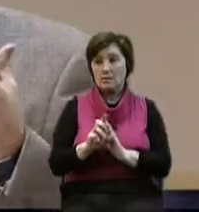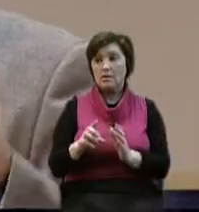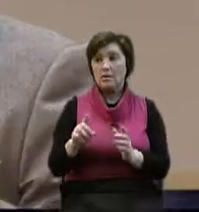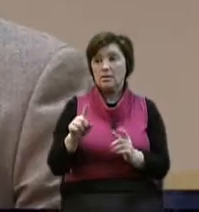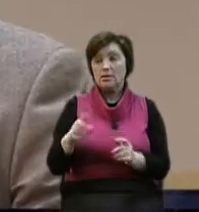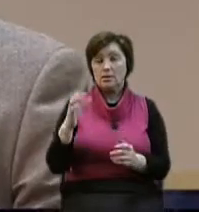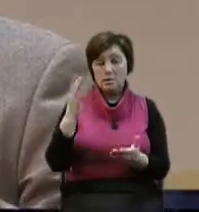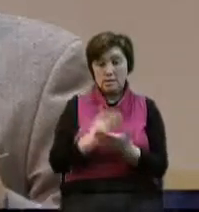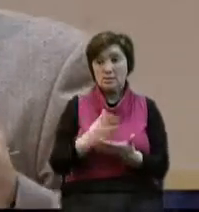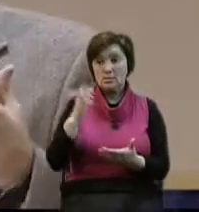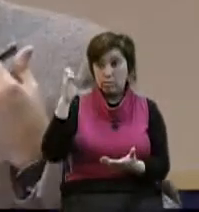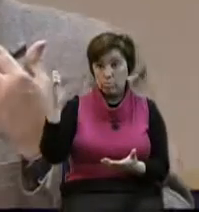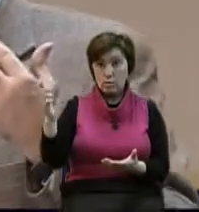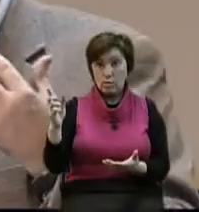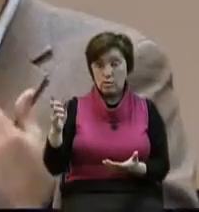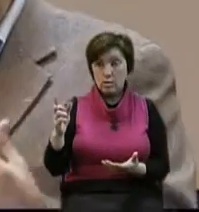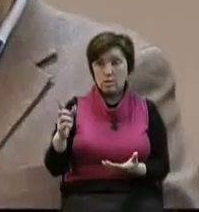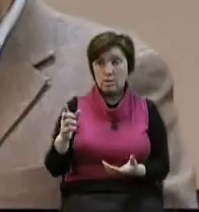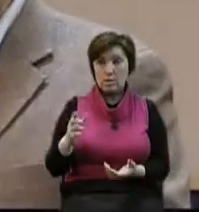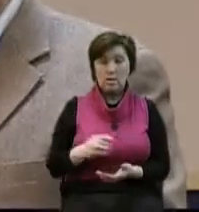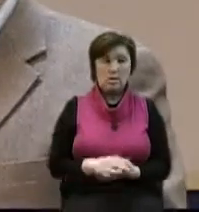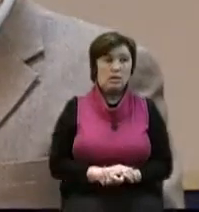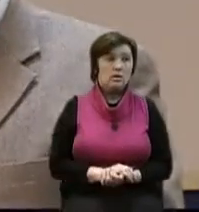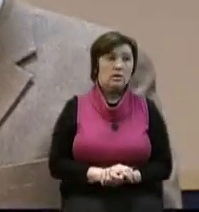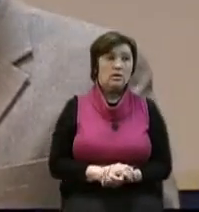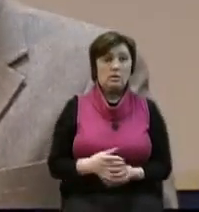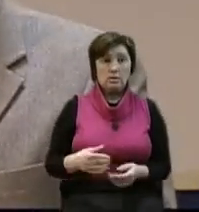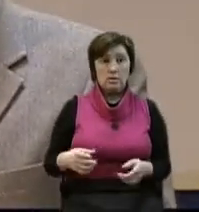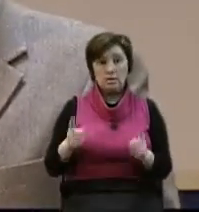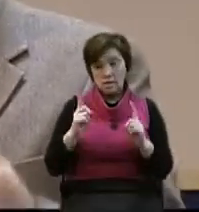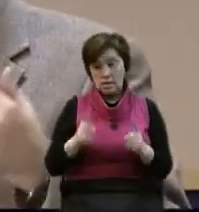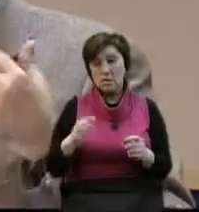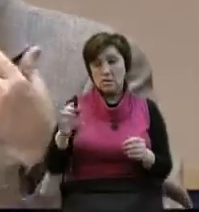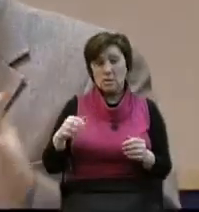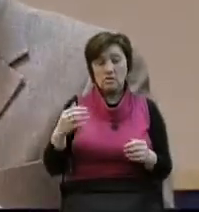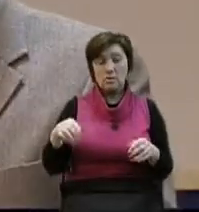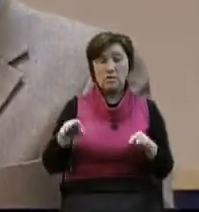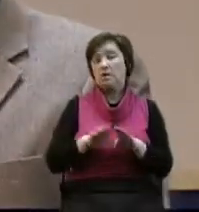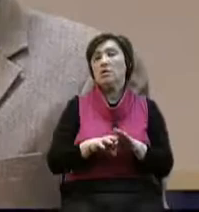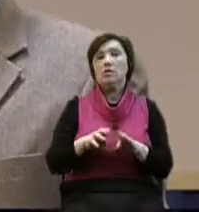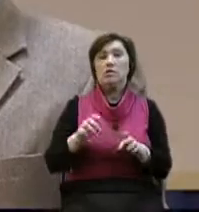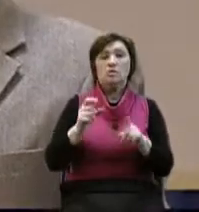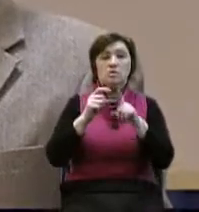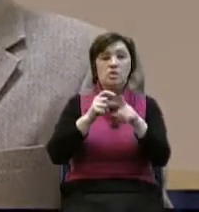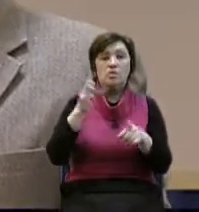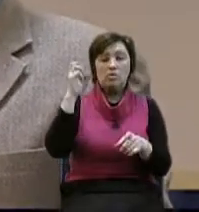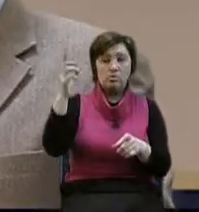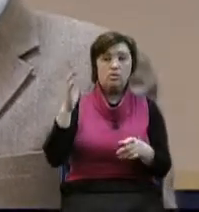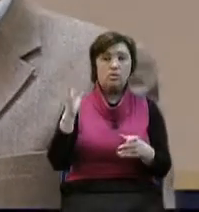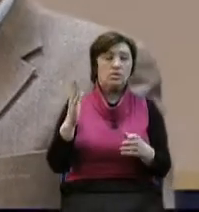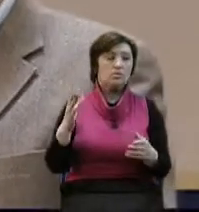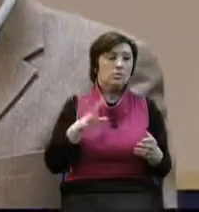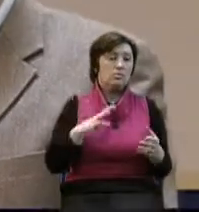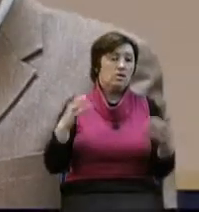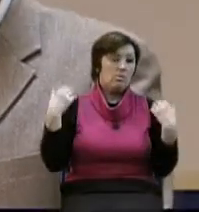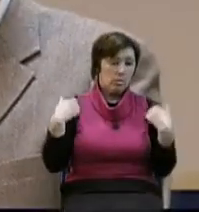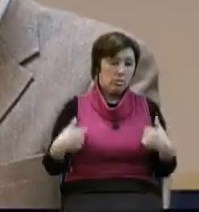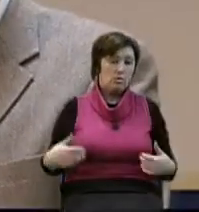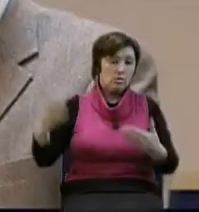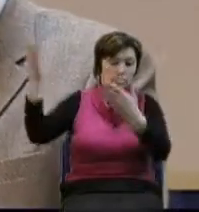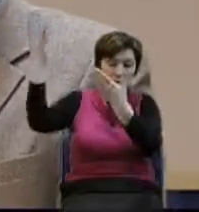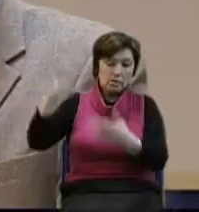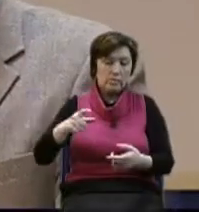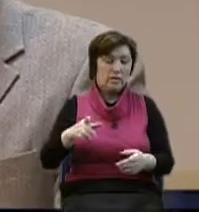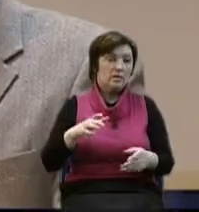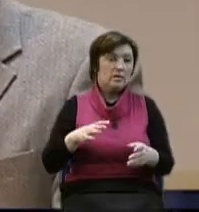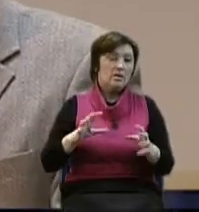Он действительно воплощение Бога, Слово Божие, которое стало плотью и пришло в этот мир полной